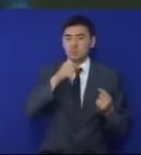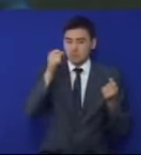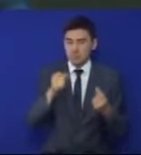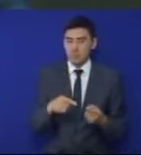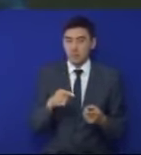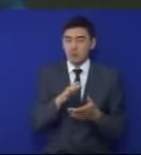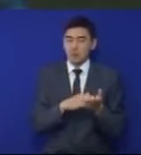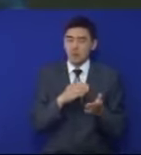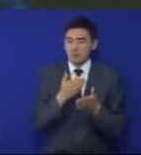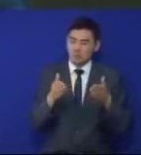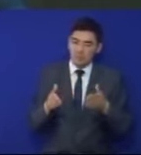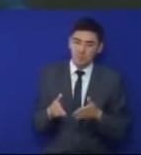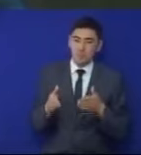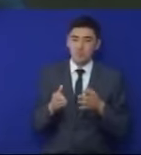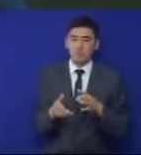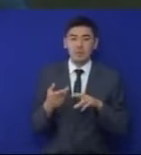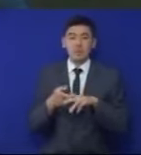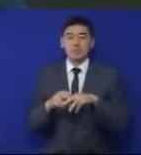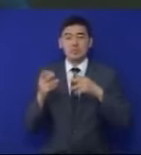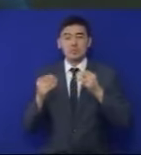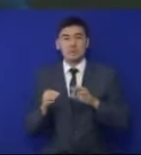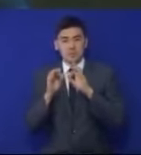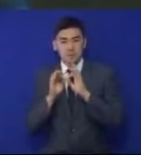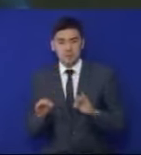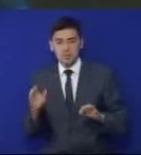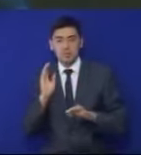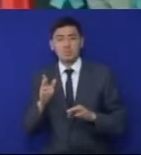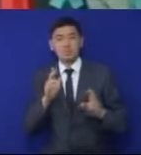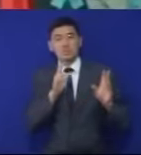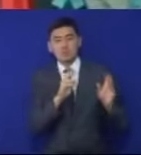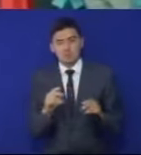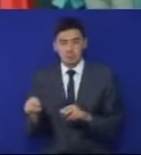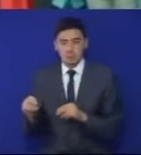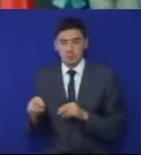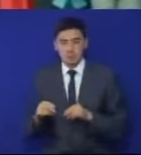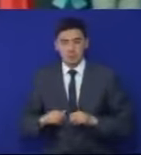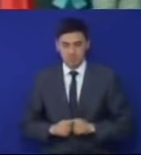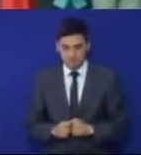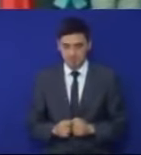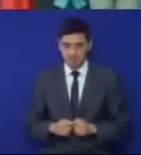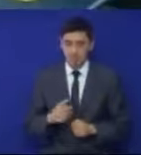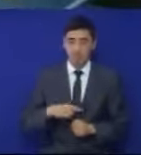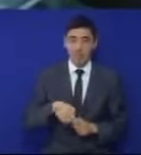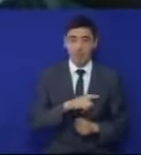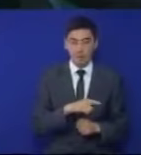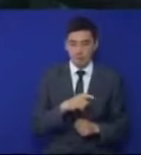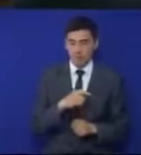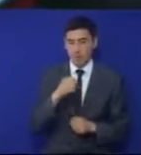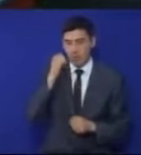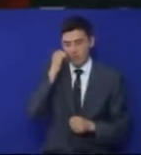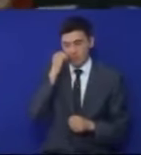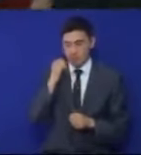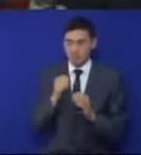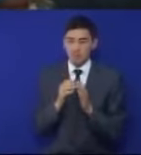путь, который стартует в этот замечательный день, будет счастливым. Выпускники, в свою очередь, вручили акиму на память книгу